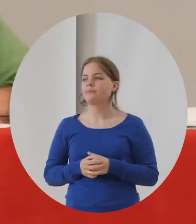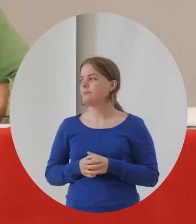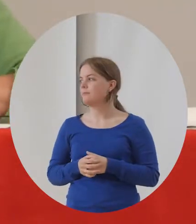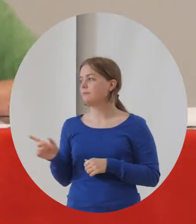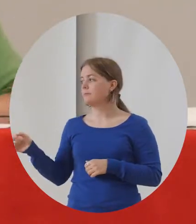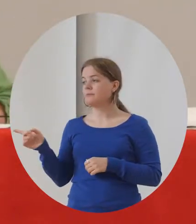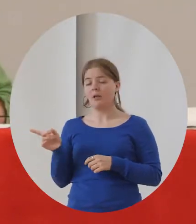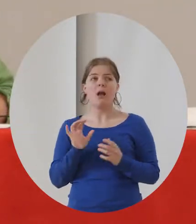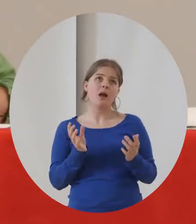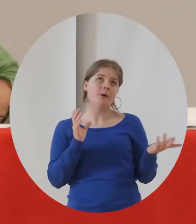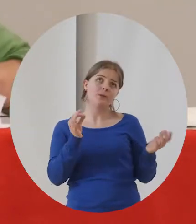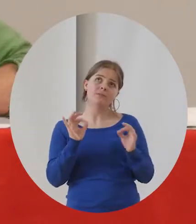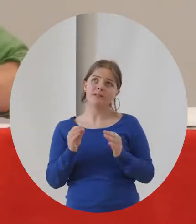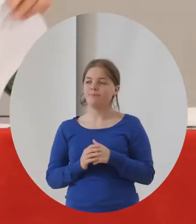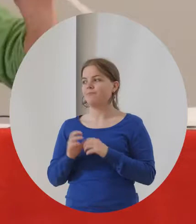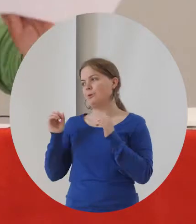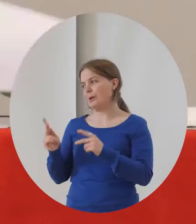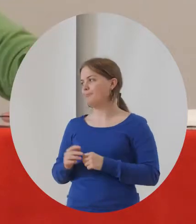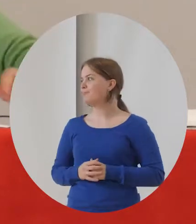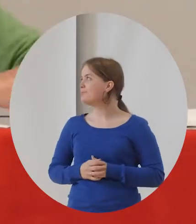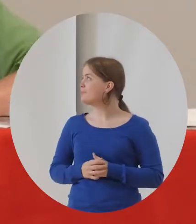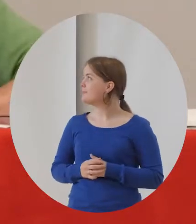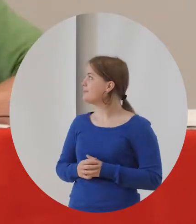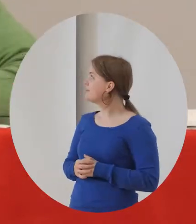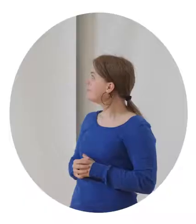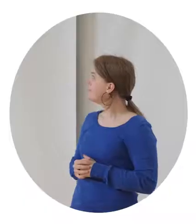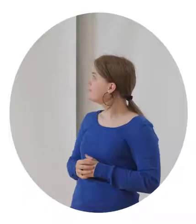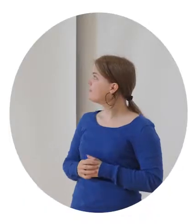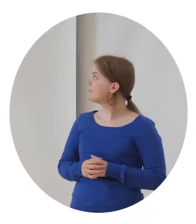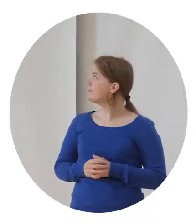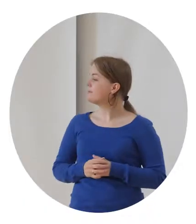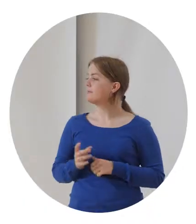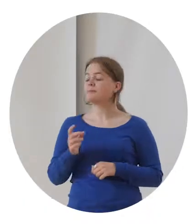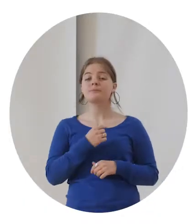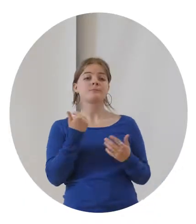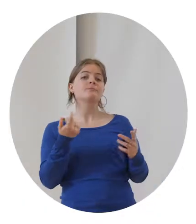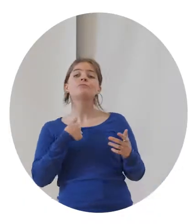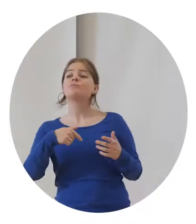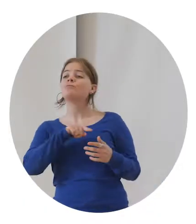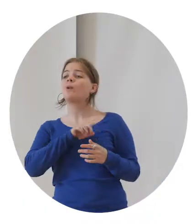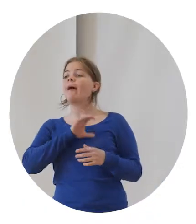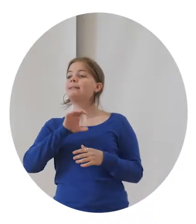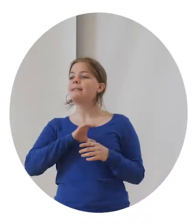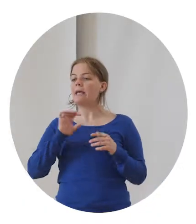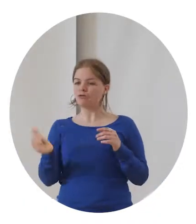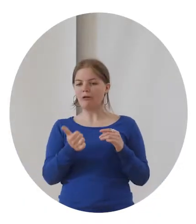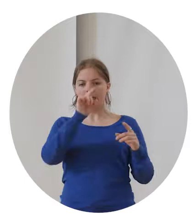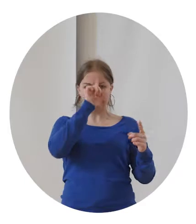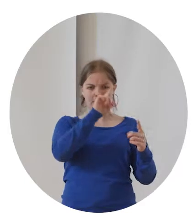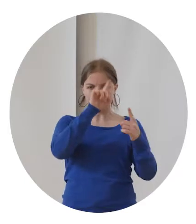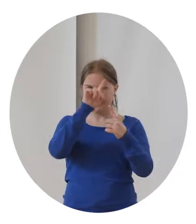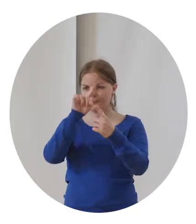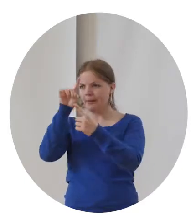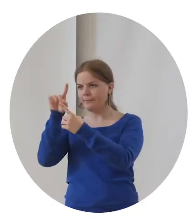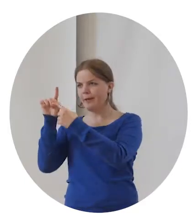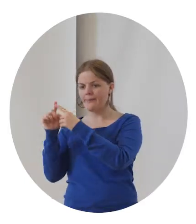Ah bah oui, on a oublié ça. Ok. Donc, on a essayé de faire un petit peu item par item